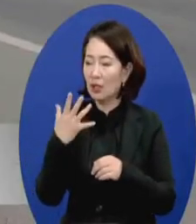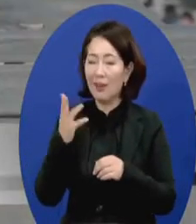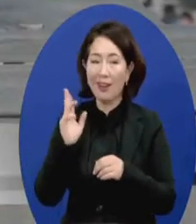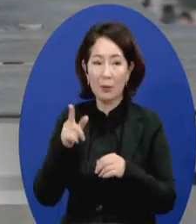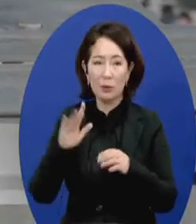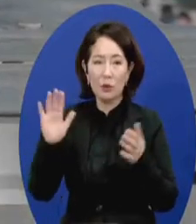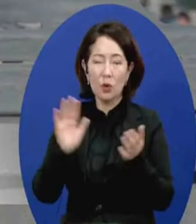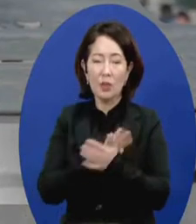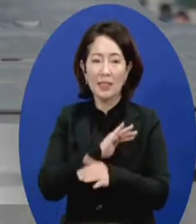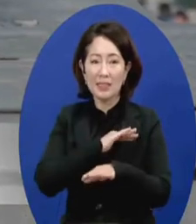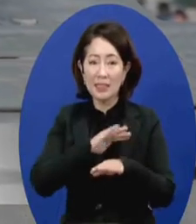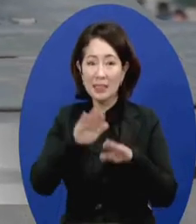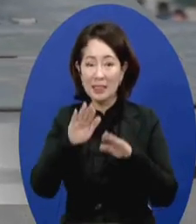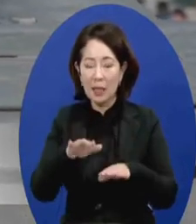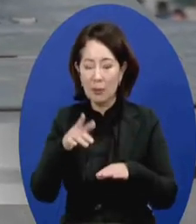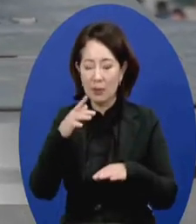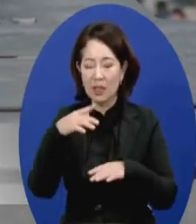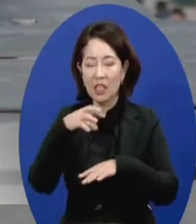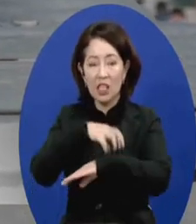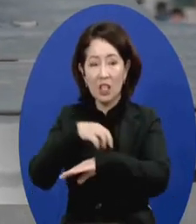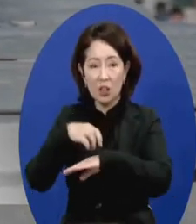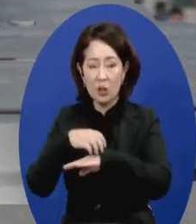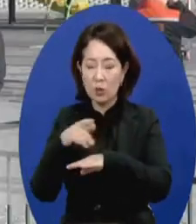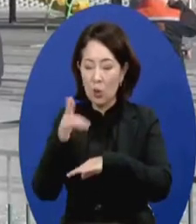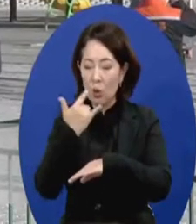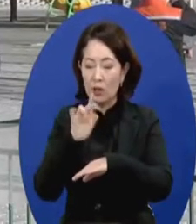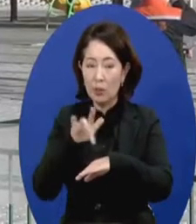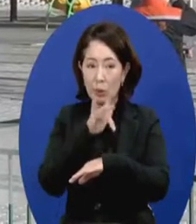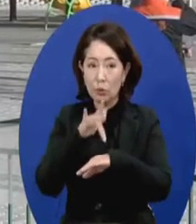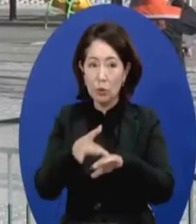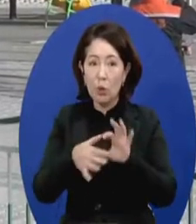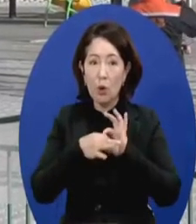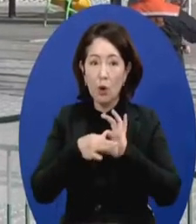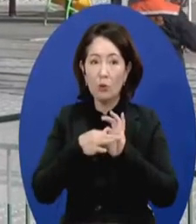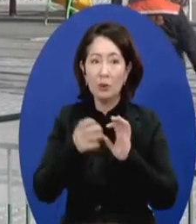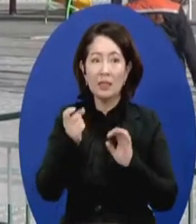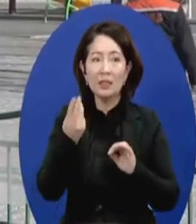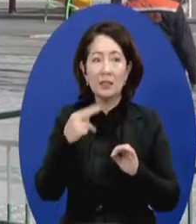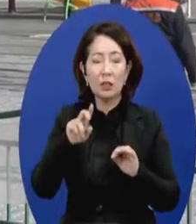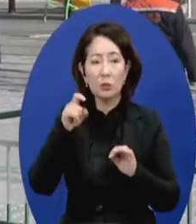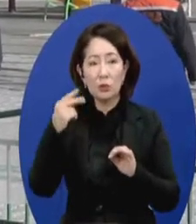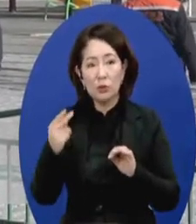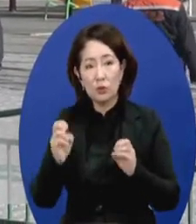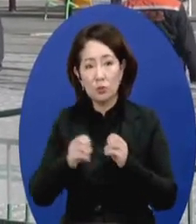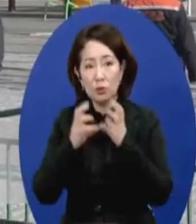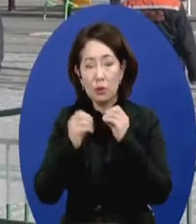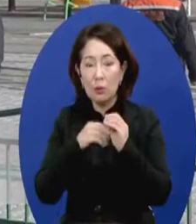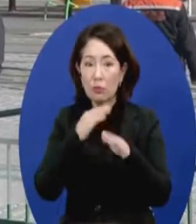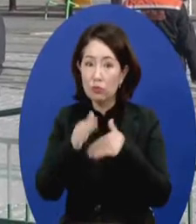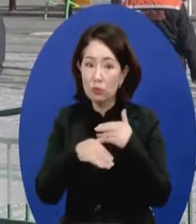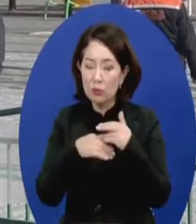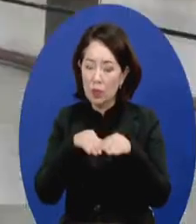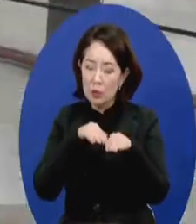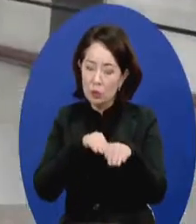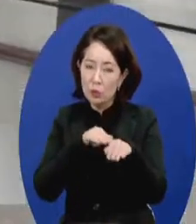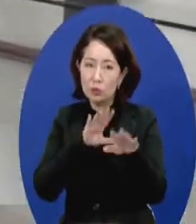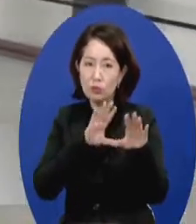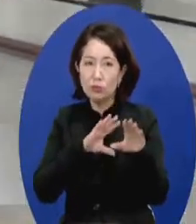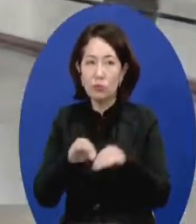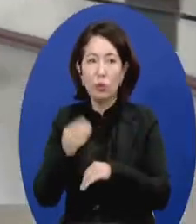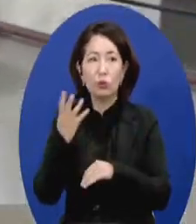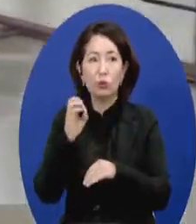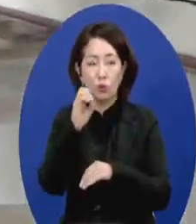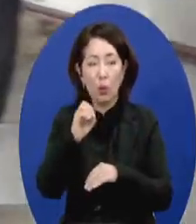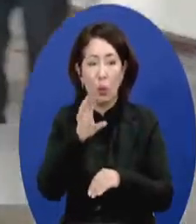урт хурдны зам, захын гэр хороолол зусланг хотын төвдө холбоно. Дэд бүтцийн бүтээн байгуулалтыг цогцоор нийснээр төгжрөл ойролцоогоор 40 орчим